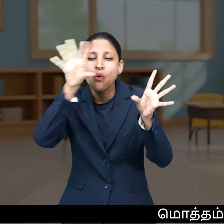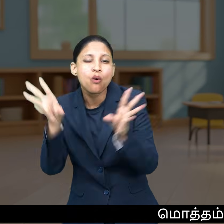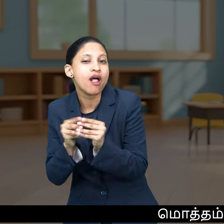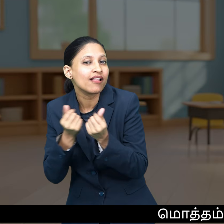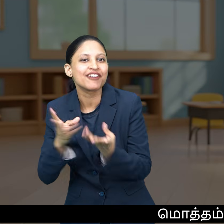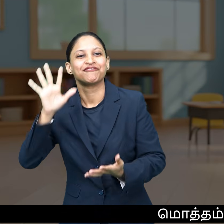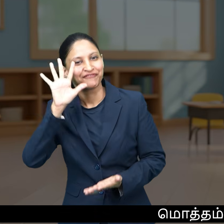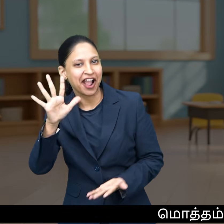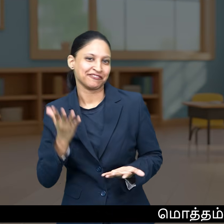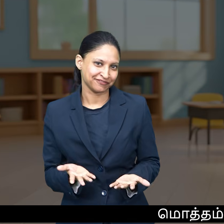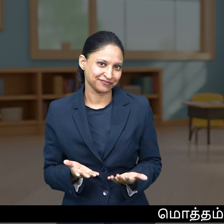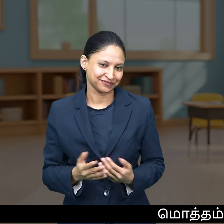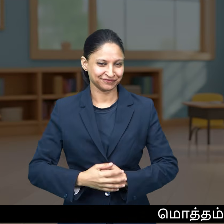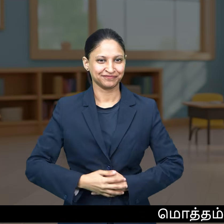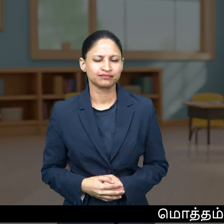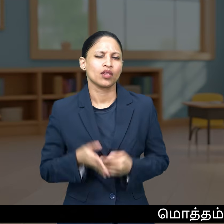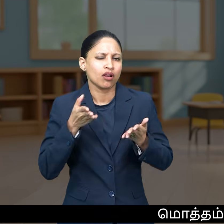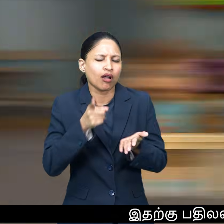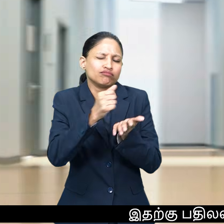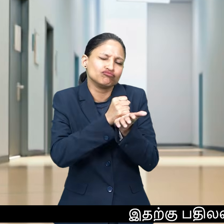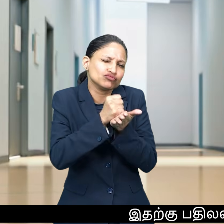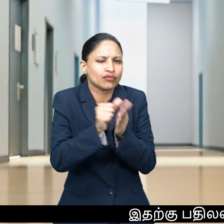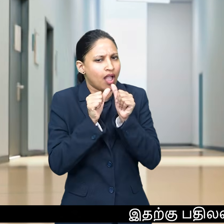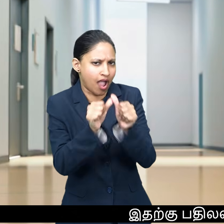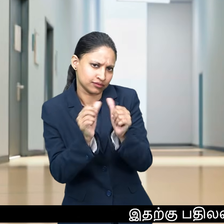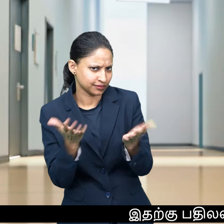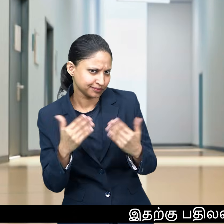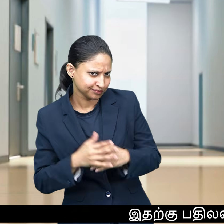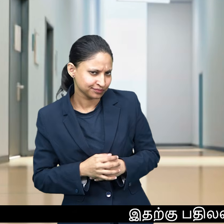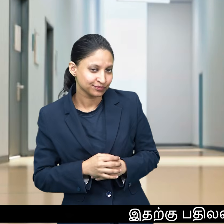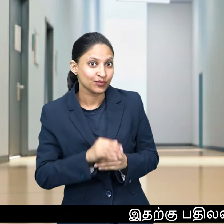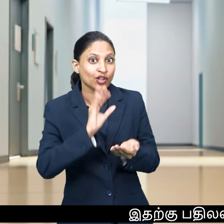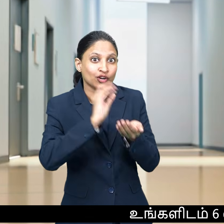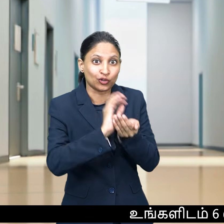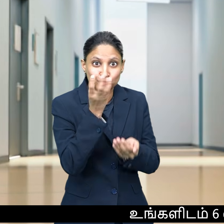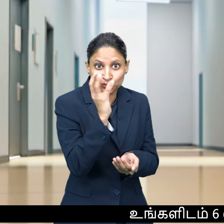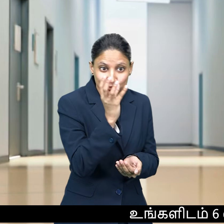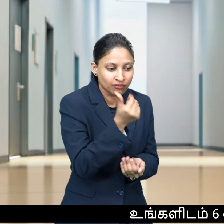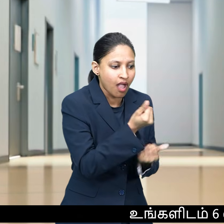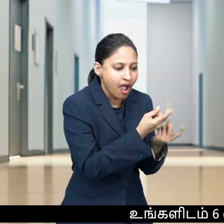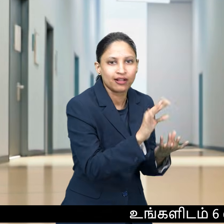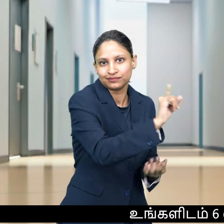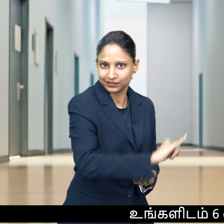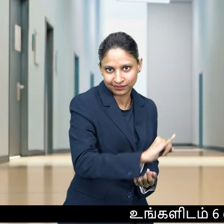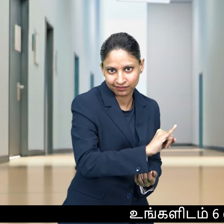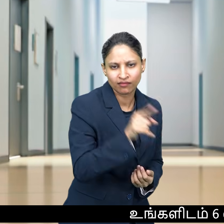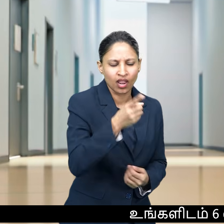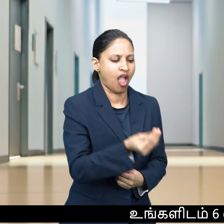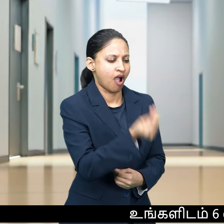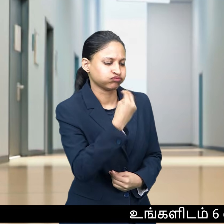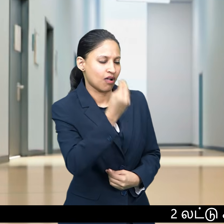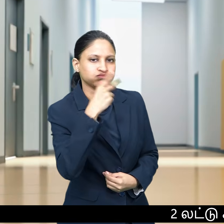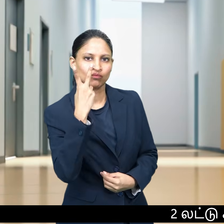மொத்தம் 5 பொம்மைகள். இதற்கு பதிலளிக்க முயற்சிக்கவும். உங்களிடம் 6 லட்டுகள்